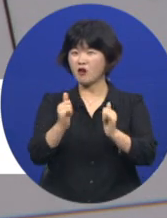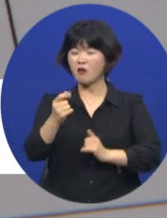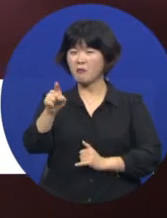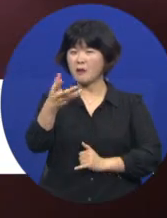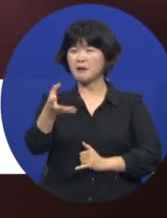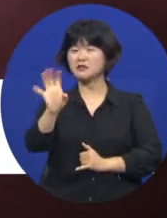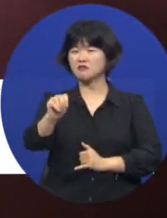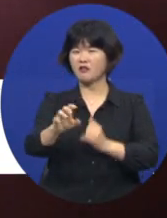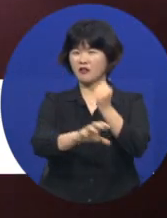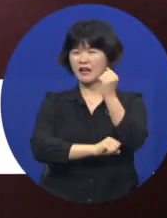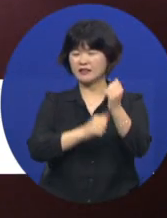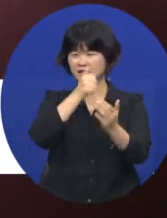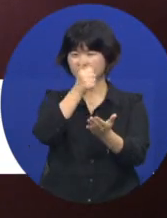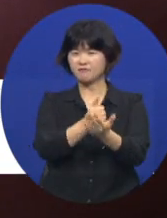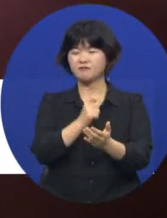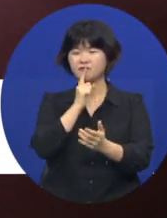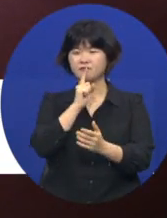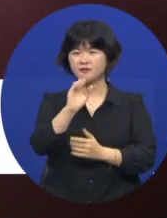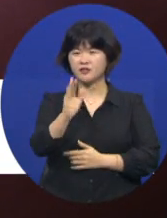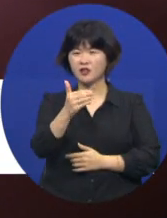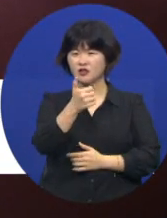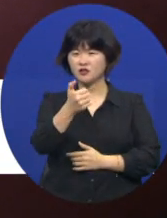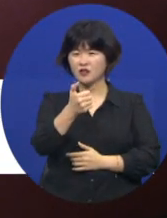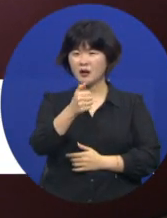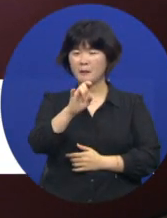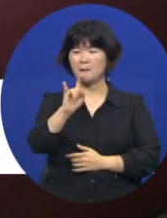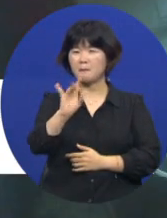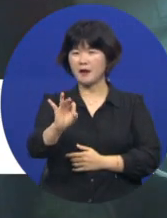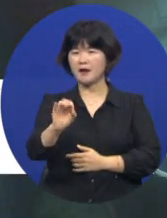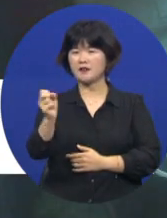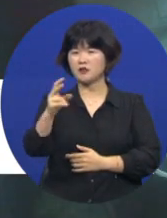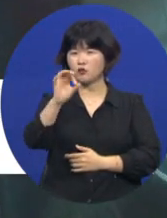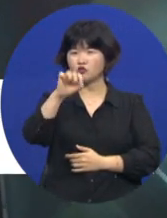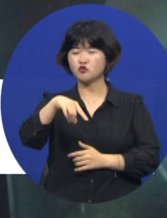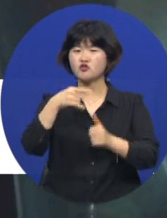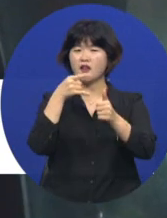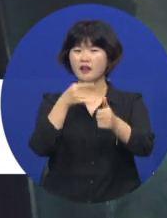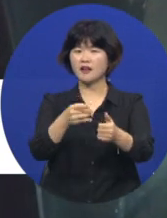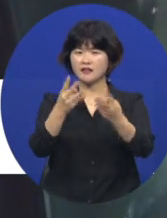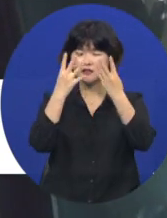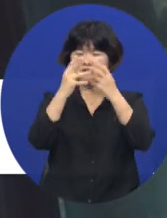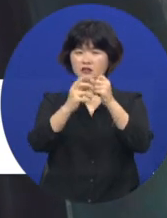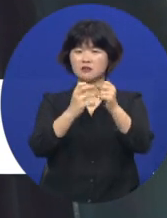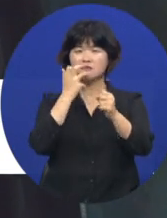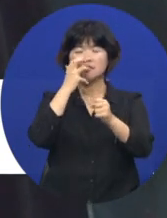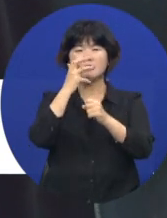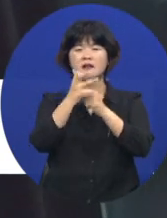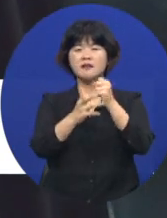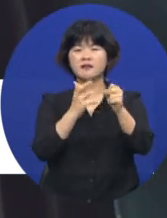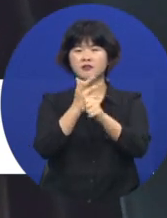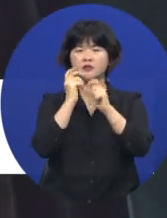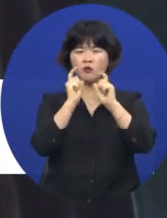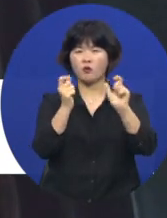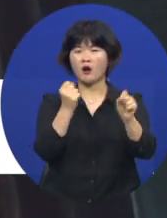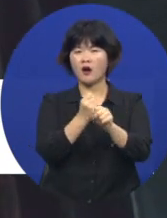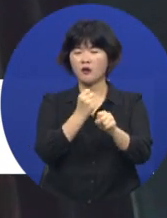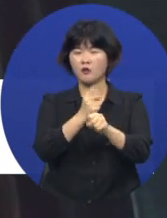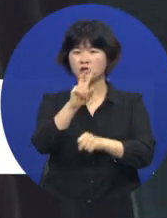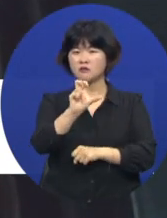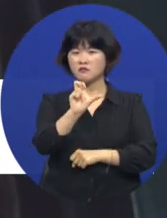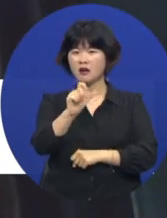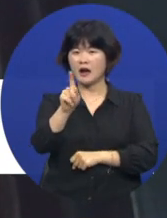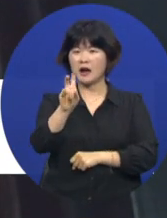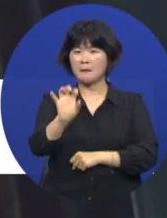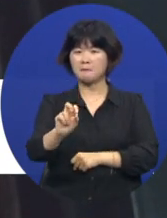180억 원을 가로챈 혐의로 구속 기소된 50살 맹모 씨와 우모 씨에게 징역 18년을 선고하고 25살